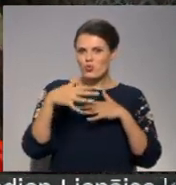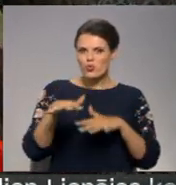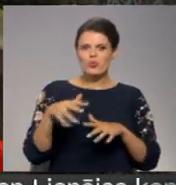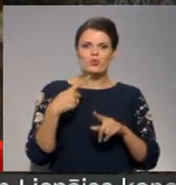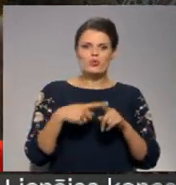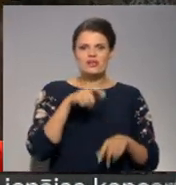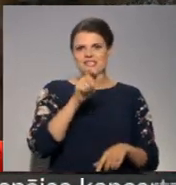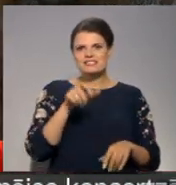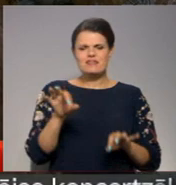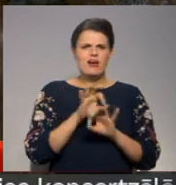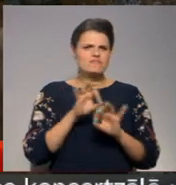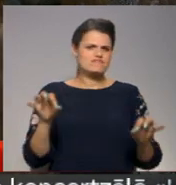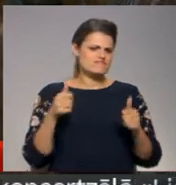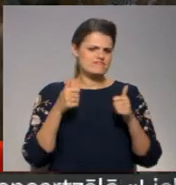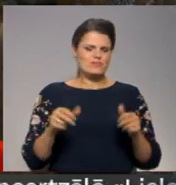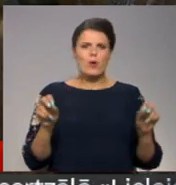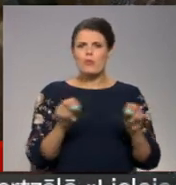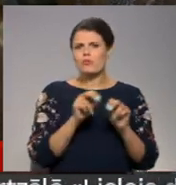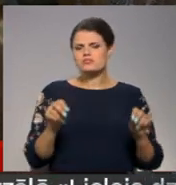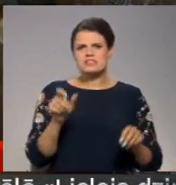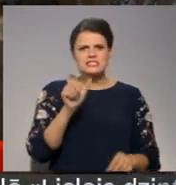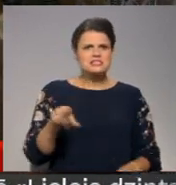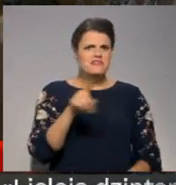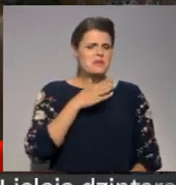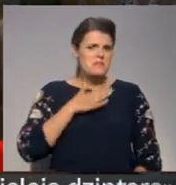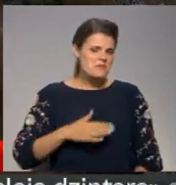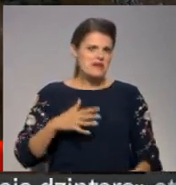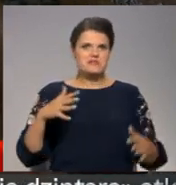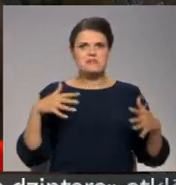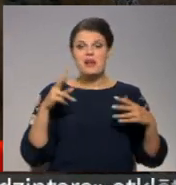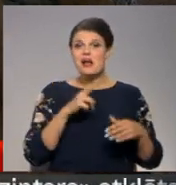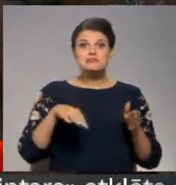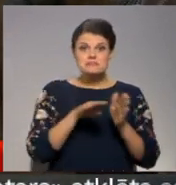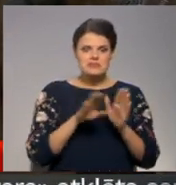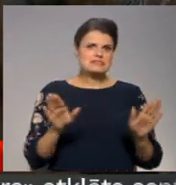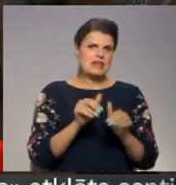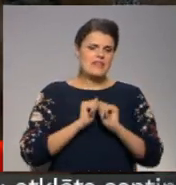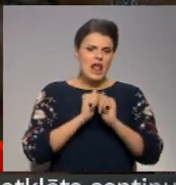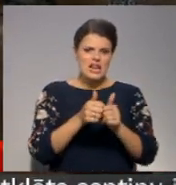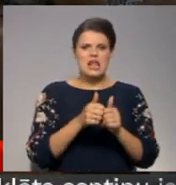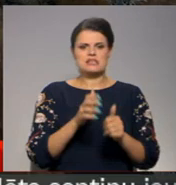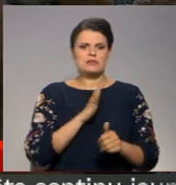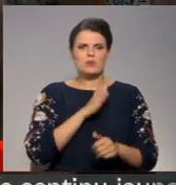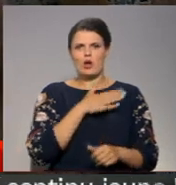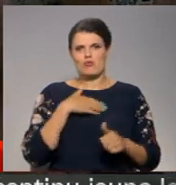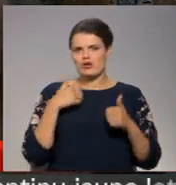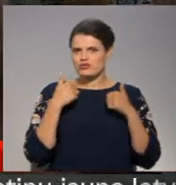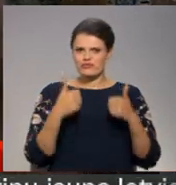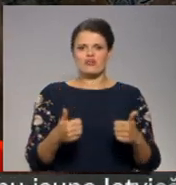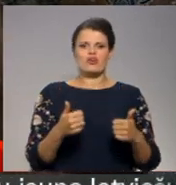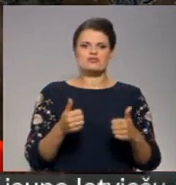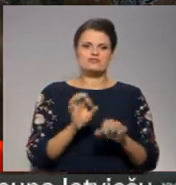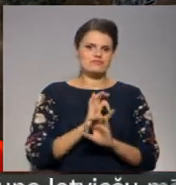ir brīnišķīgi atsaucīgi, mūzika mīloši. Tie, kas tur bija, tie dziedāja līdzi un kustējās, bija ārkārtīgi atsaucīgi